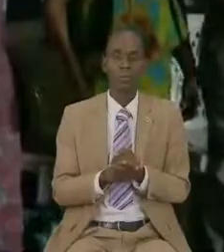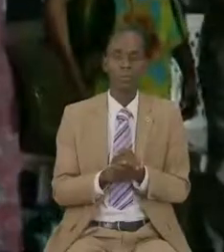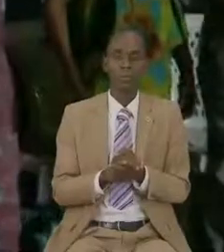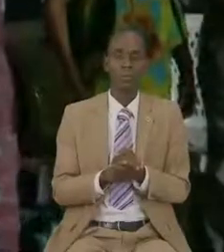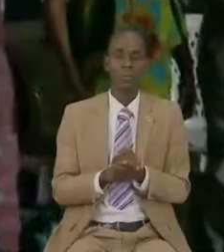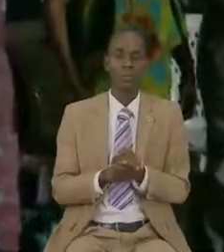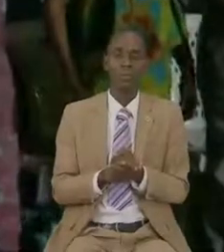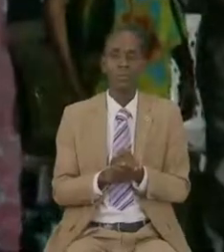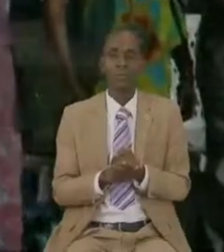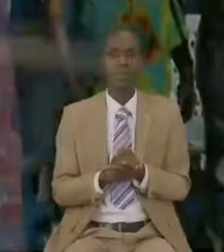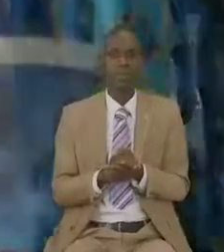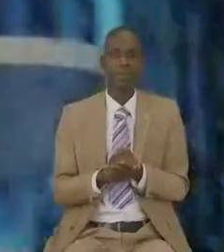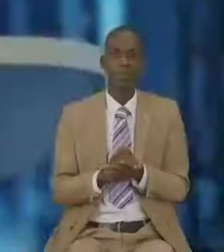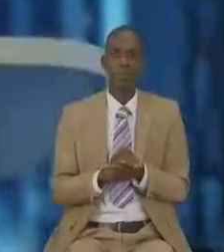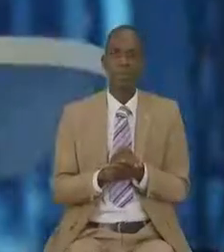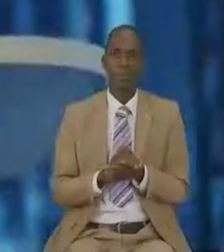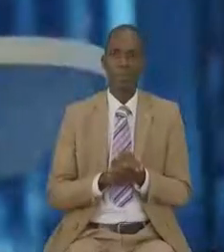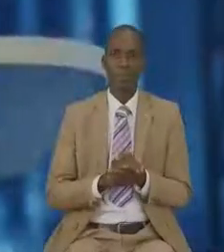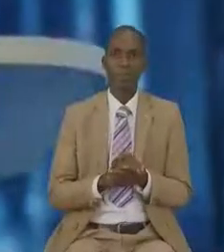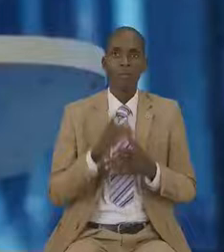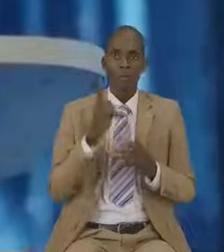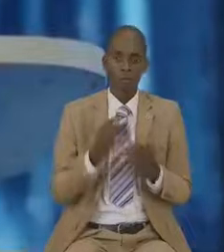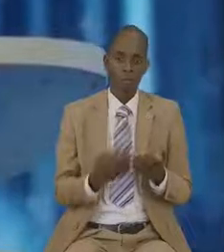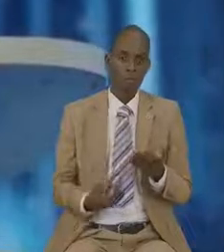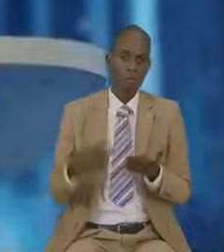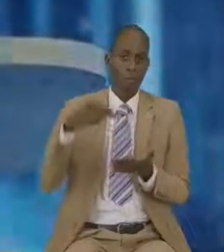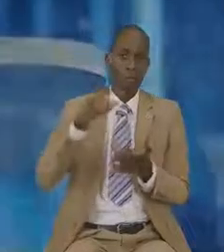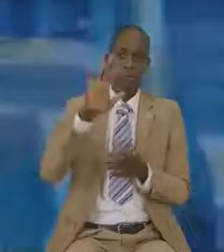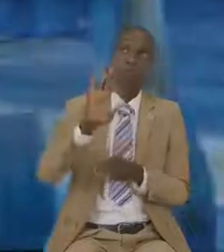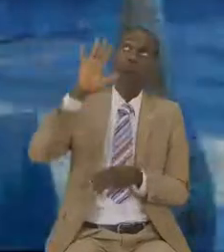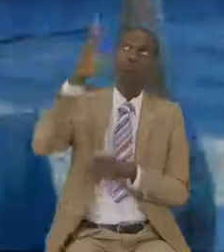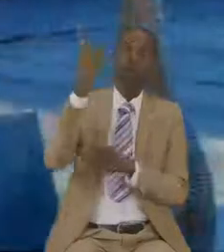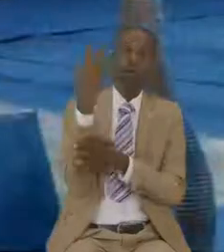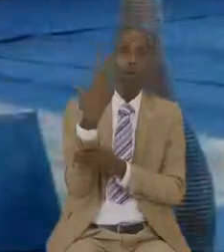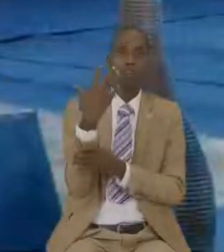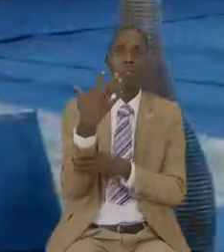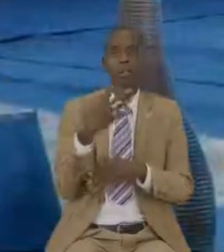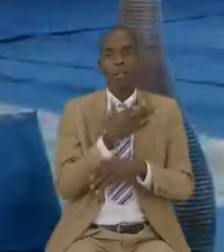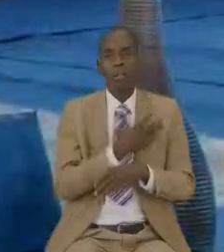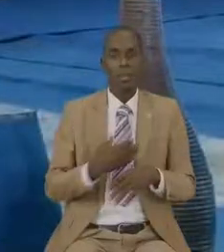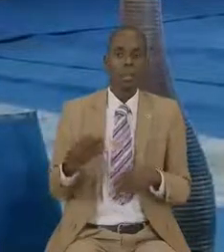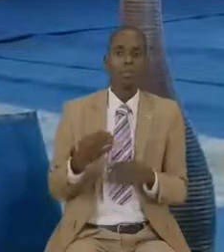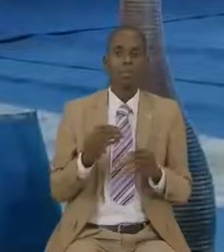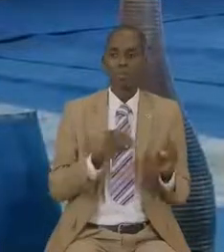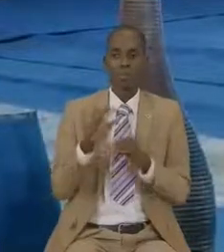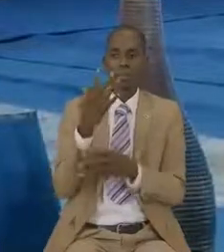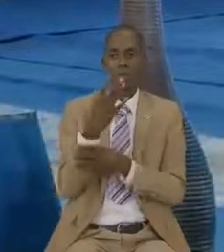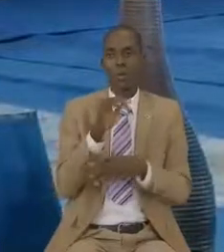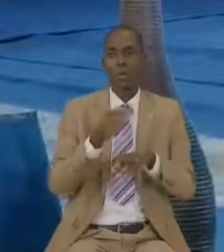Levons-nous, tu lèves une main et tu imposes l'autre main là où tu as le problème ou le